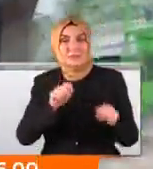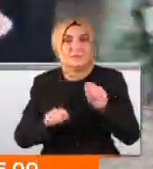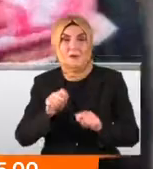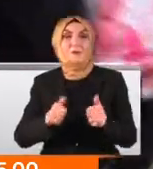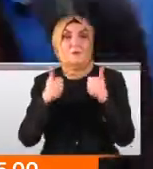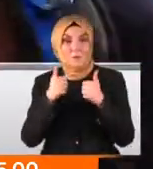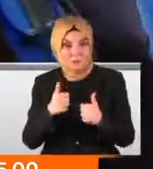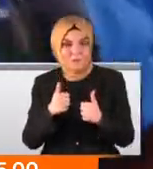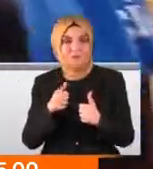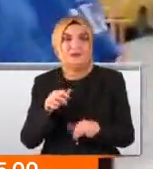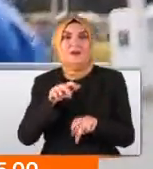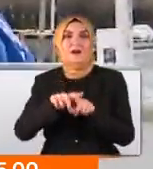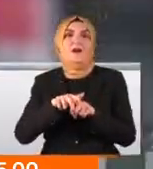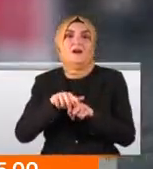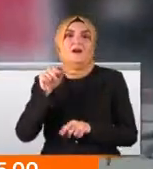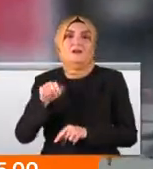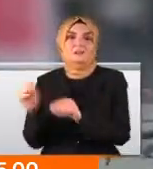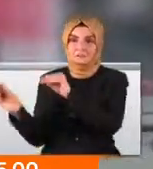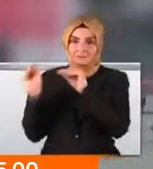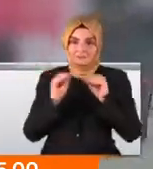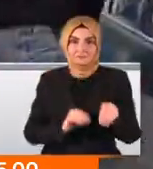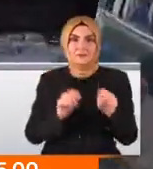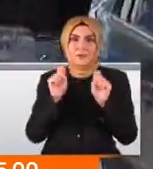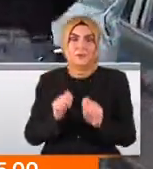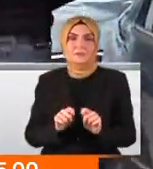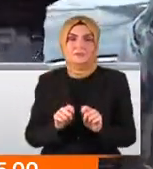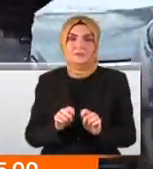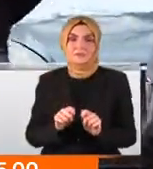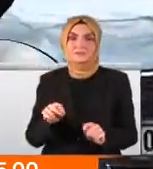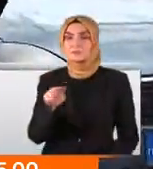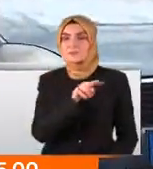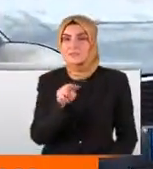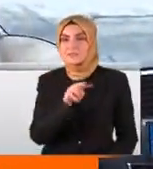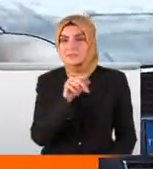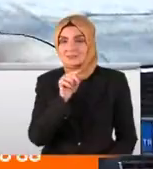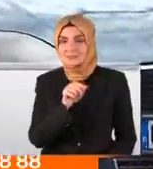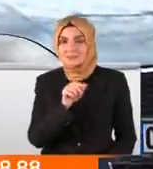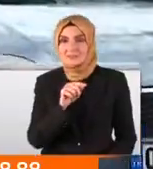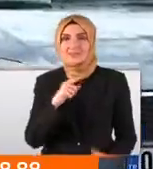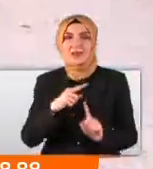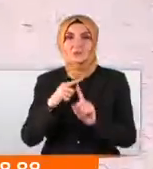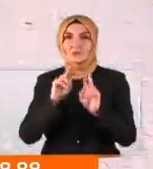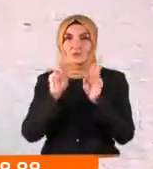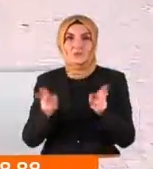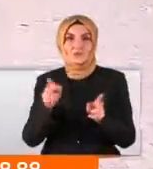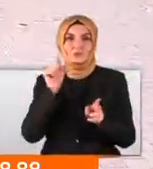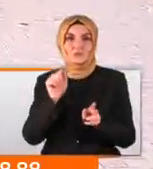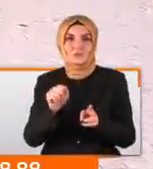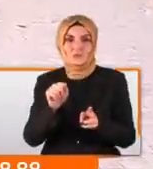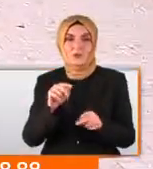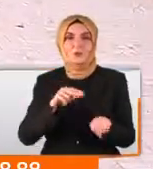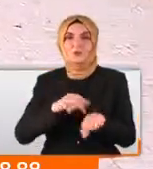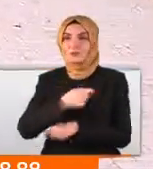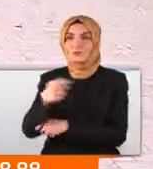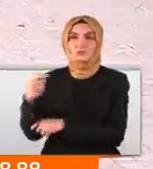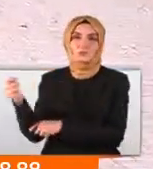atlarla birlikte gelecek. Birinin adı Tan, diğerinin Tuni. Onlar bir tantunicinin dört ayaklı kuryeleri. Dünyada enerji